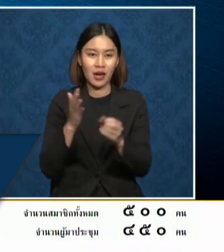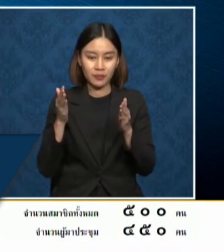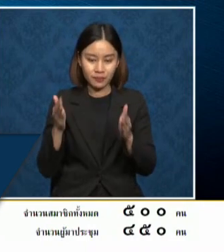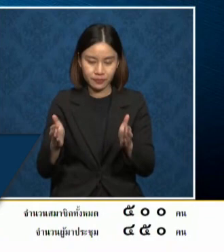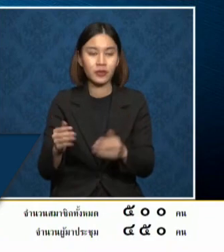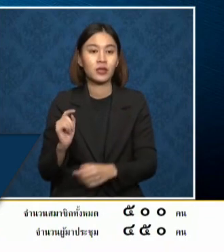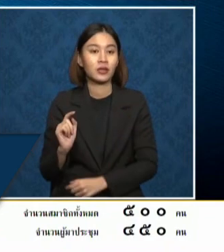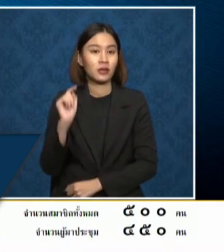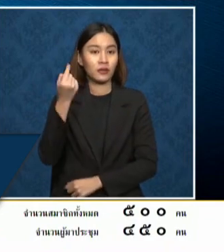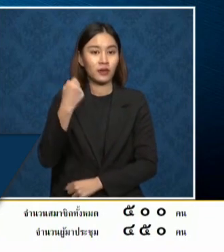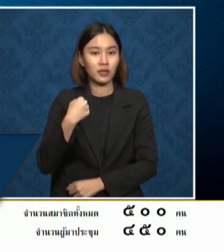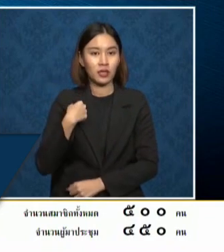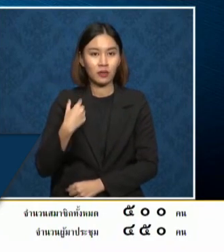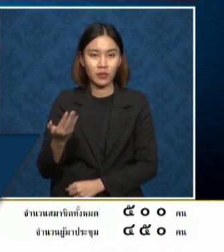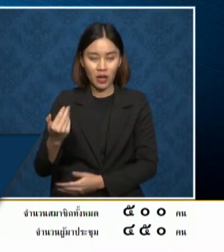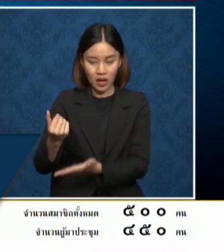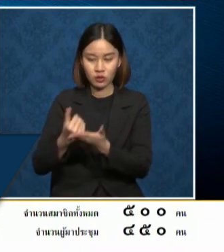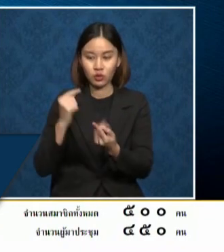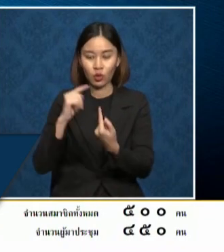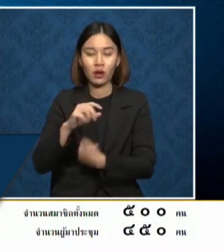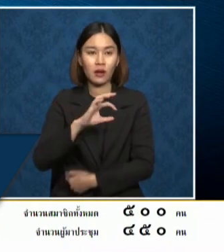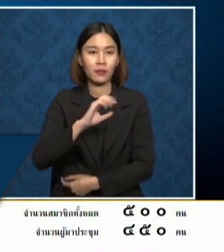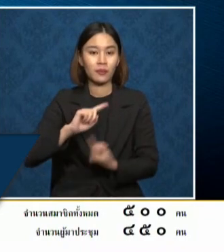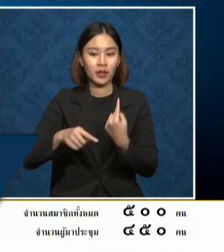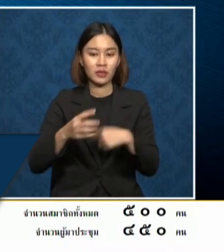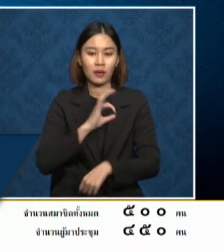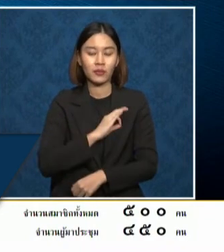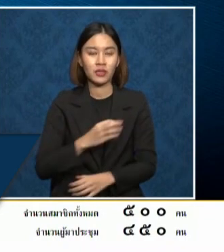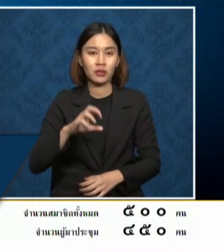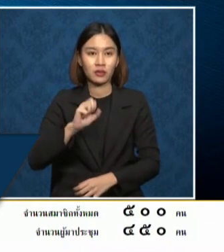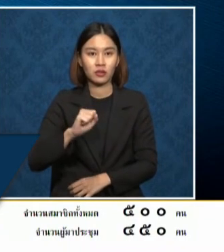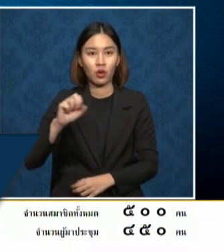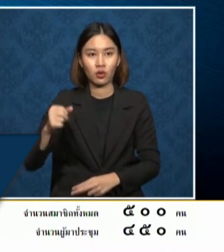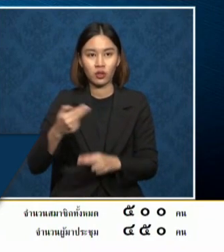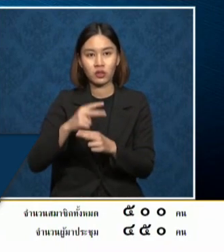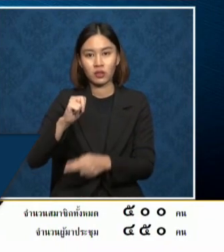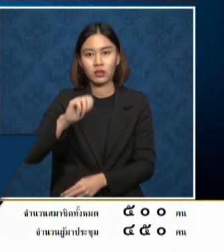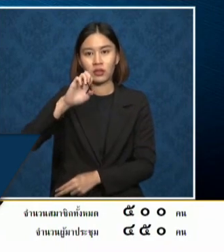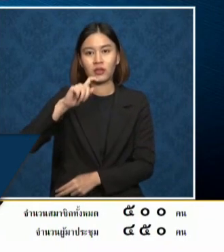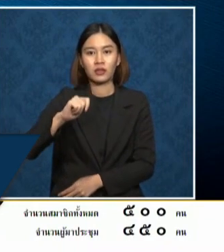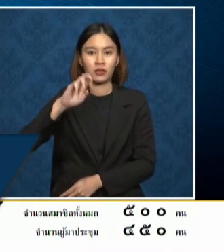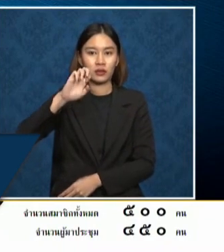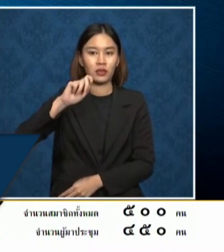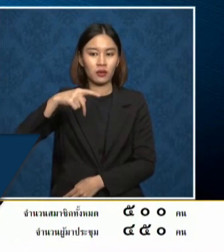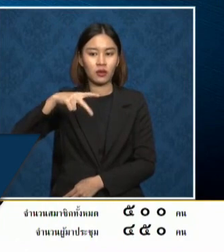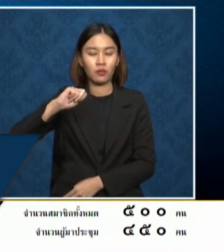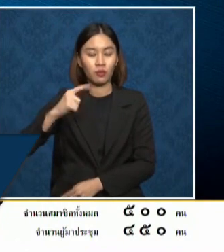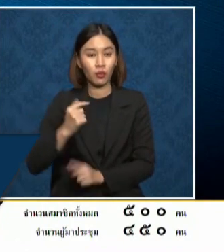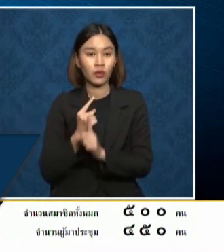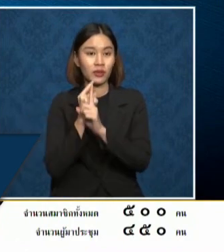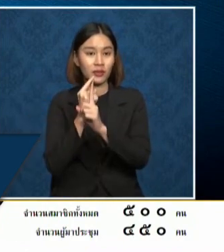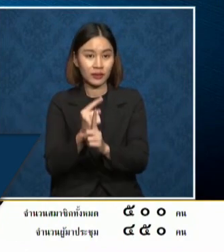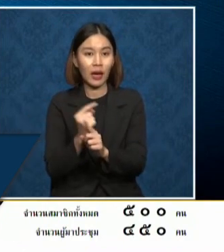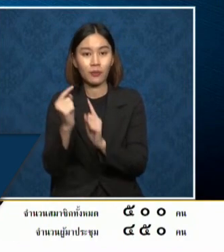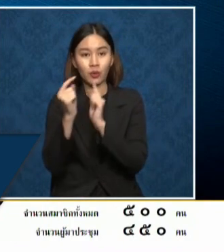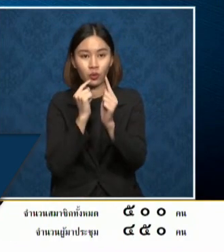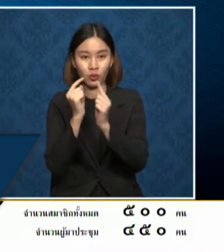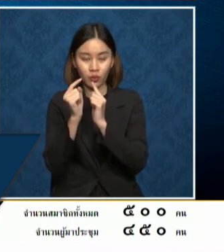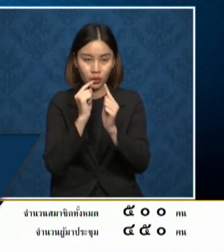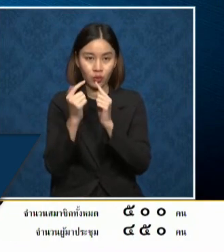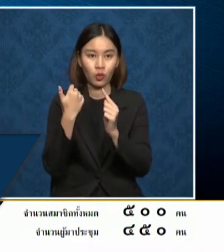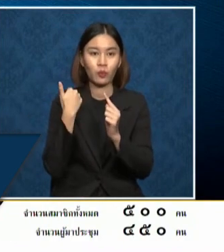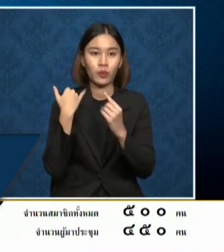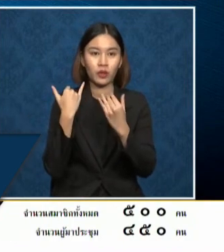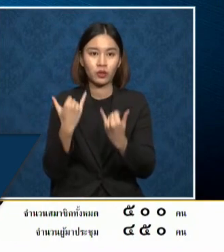ล่าสุดดิฉันได้รับความอนุเคราะห์จากเพื่อนสมาชิก้าไกสสนิติพลผิวเหมาะได้ทำการติดตามประสานให้ประสานงาน